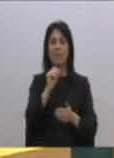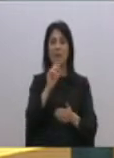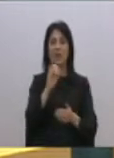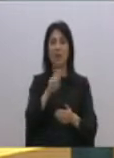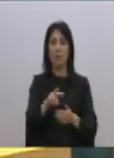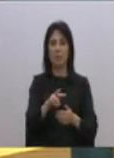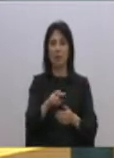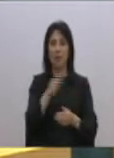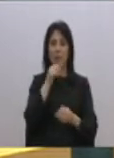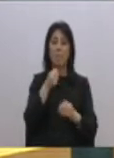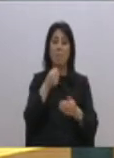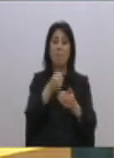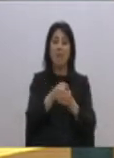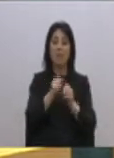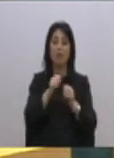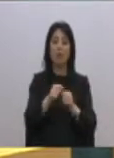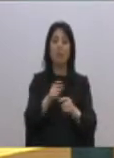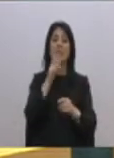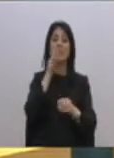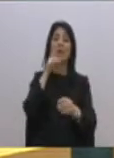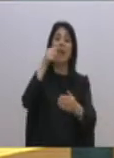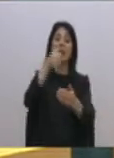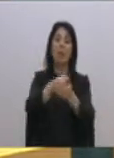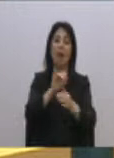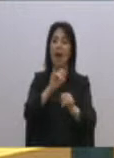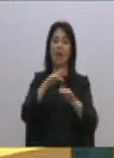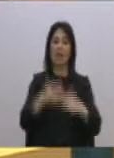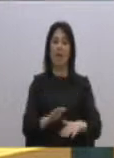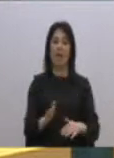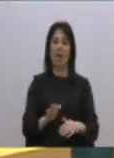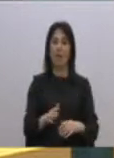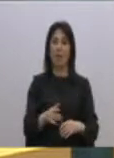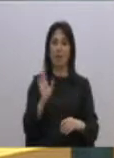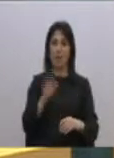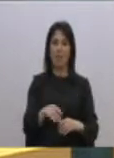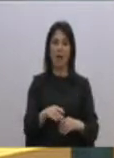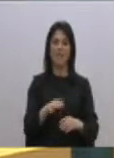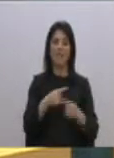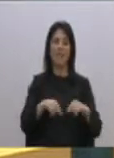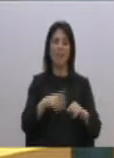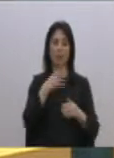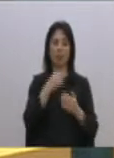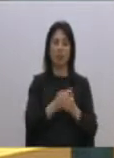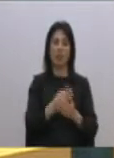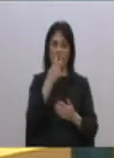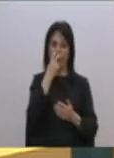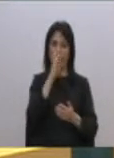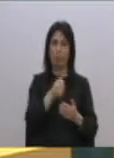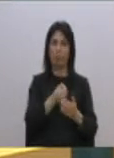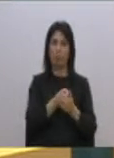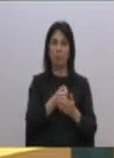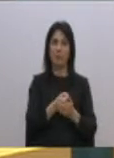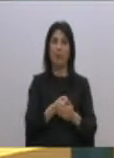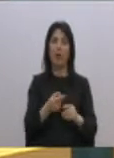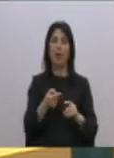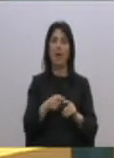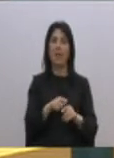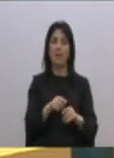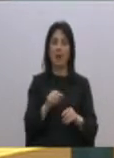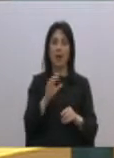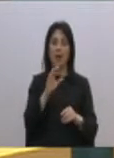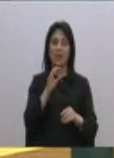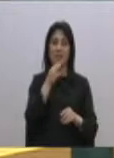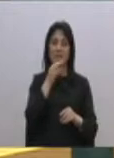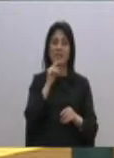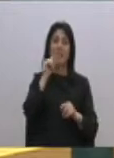აი მანამ შეუძლია ასაჩივროს, სანამ არ დაიღლება. Mainz gamoitan sabcho tavis gadatsqotilebas. Ekha eseti manam